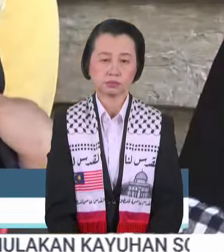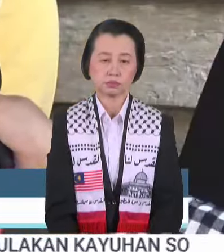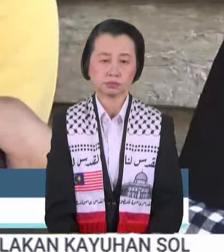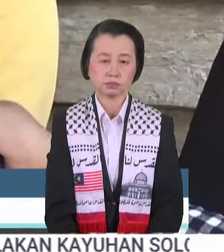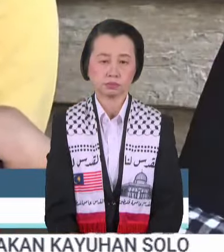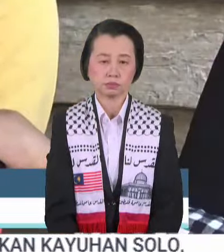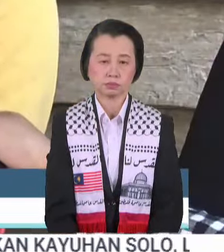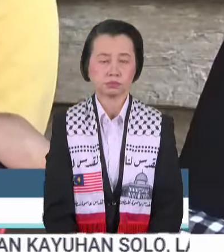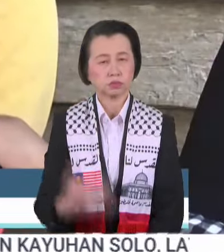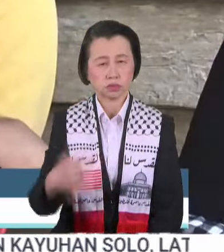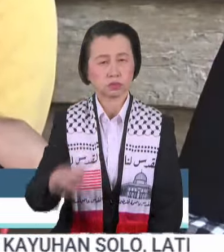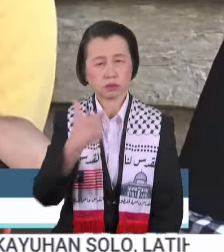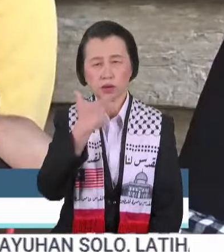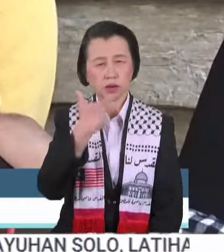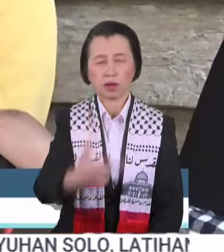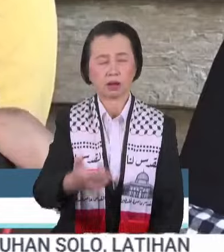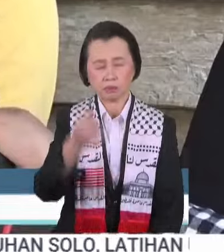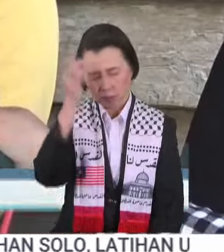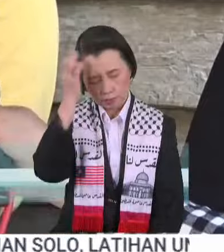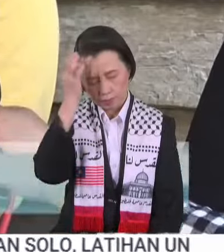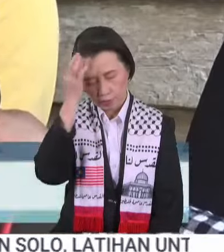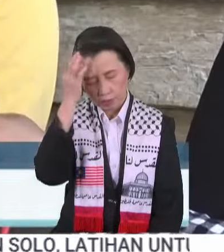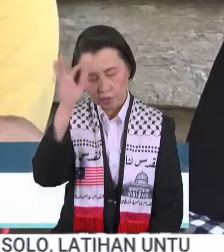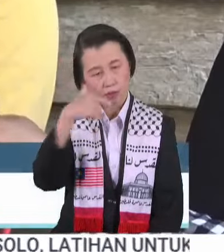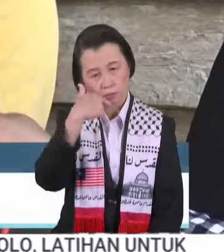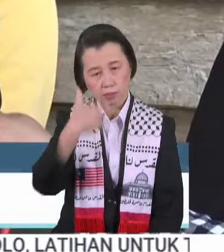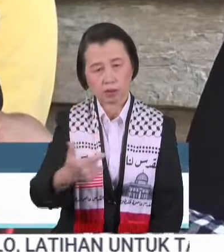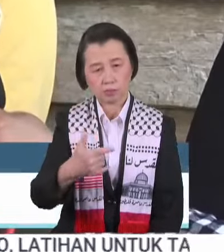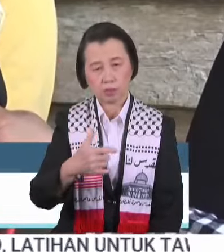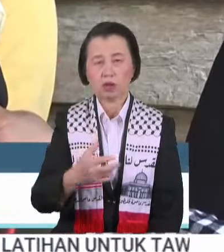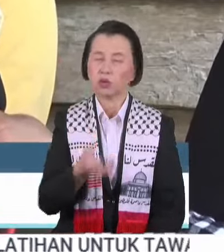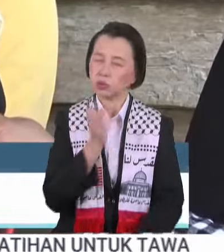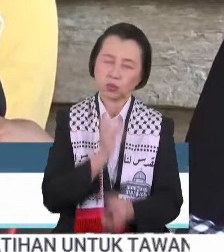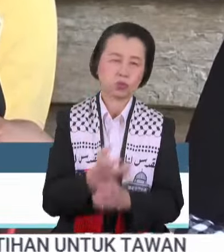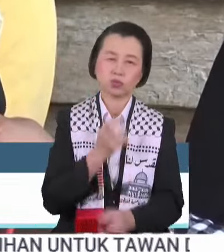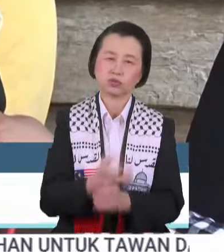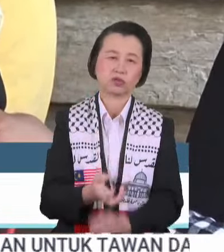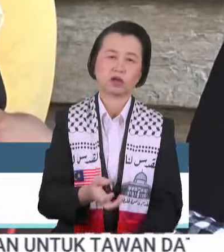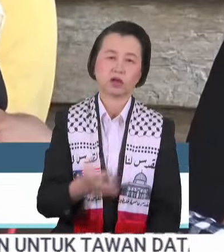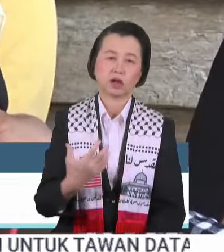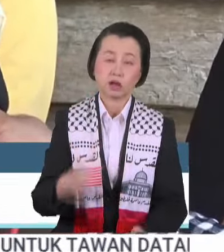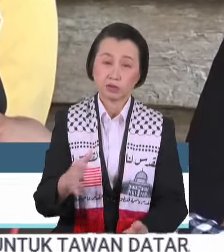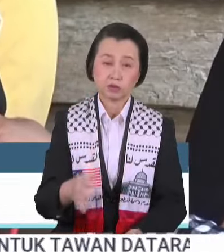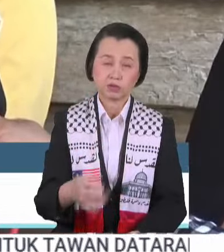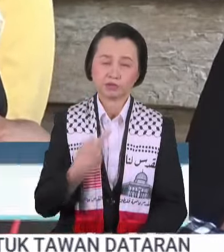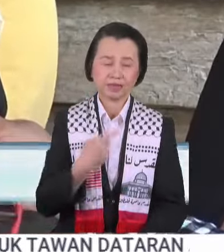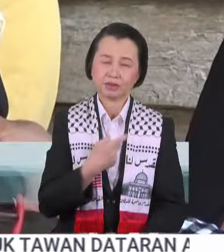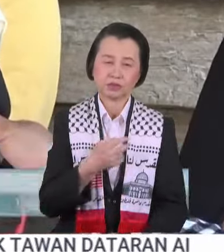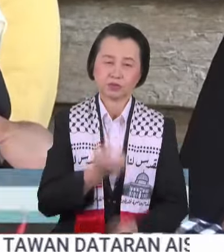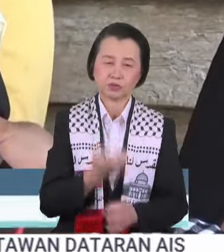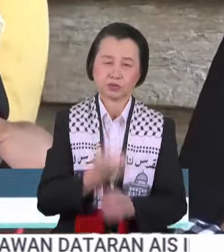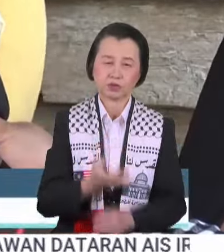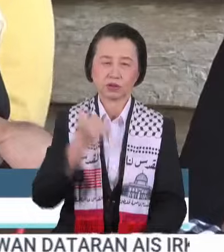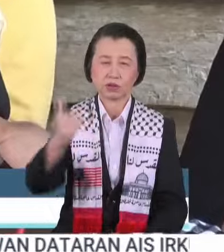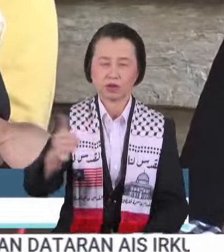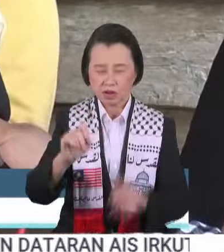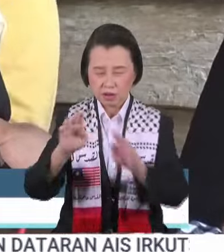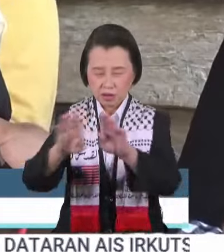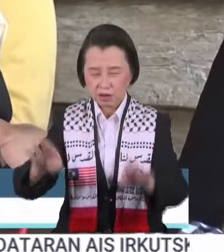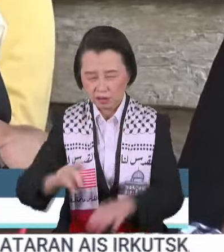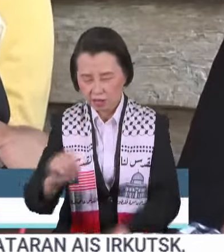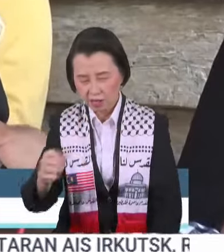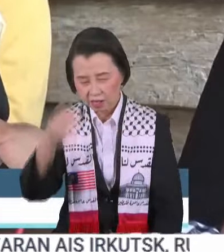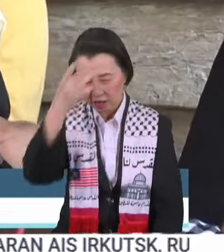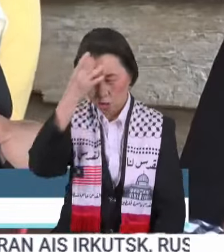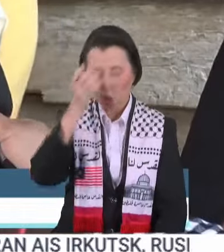Kita lama dah terfikir tu ibunya lama tu. Cuma payah lah. Kita payah nak pergi mari, nak isi borek pun nak